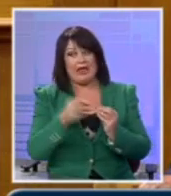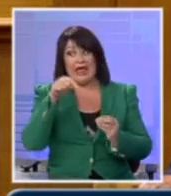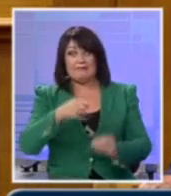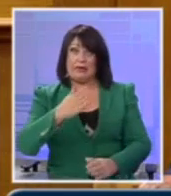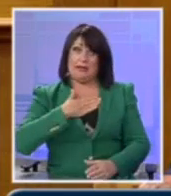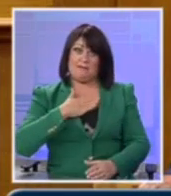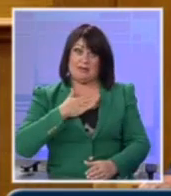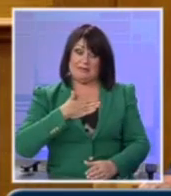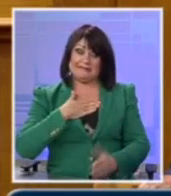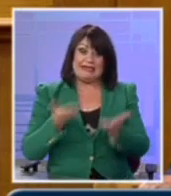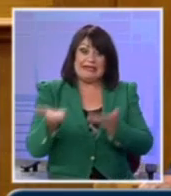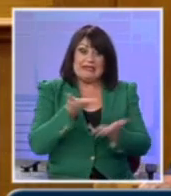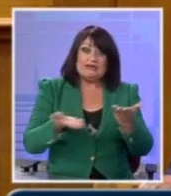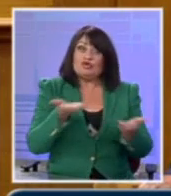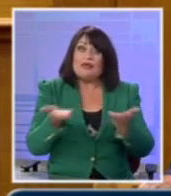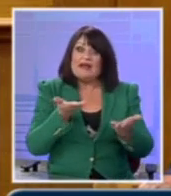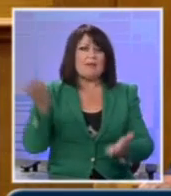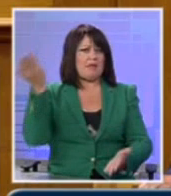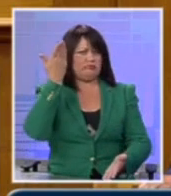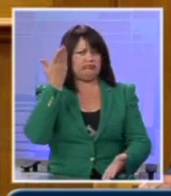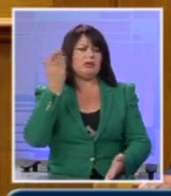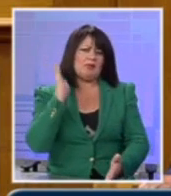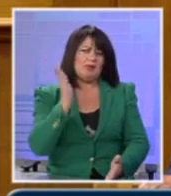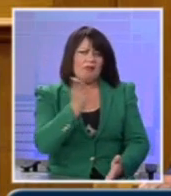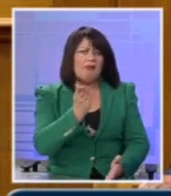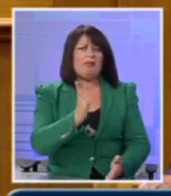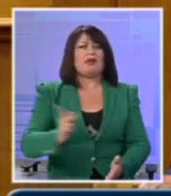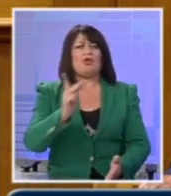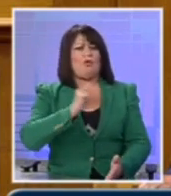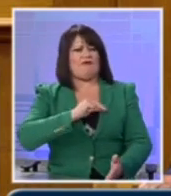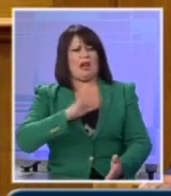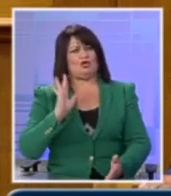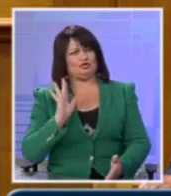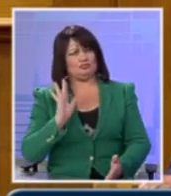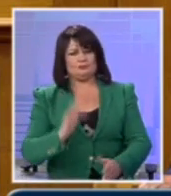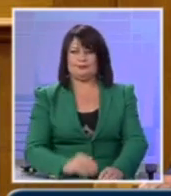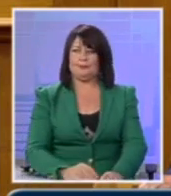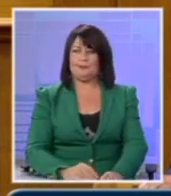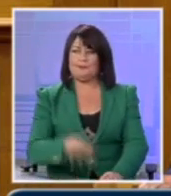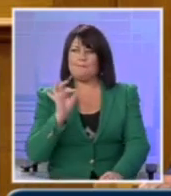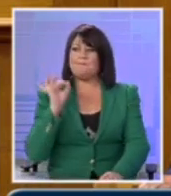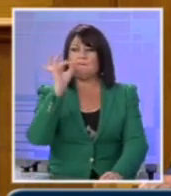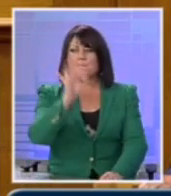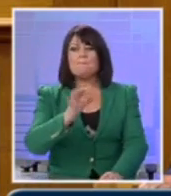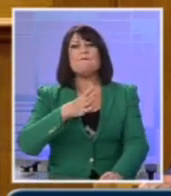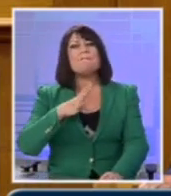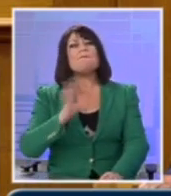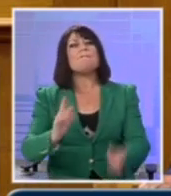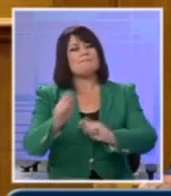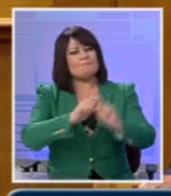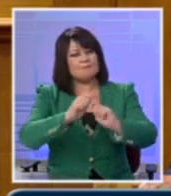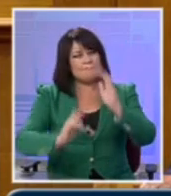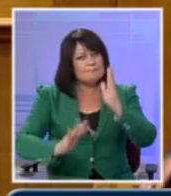δικά μας ισοδύναμα, χωρίς κοινωνικό κόστος, αντίθετα με κοινωνική ωφέλεια. Επιδιώκουμε στην κατεύθυνση αυτή να αναβαθμίσουμε